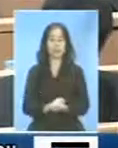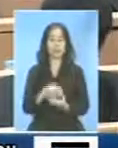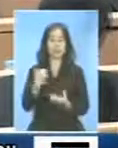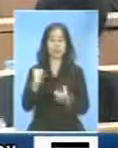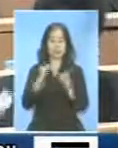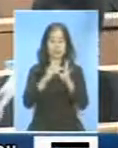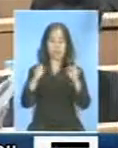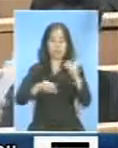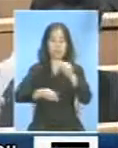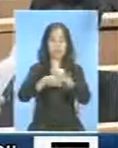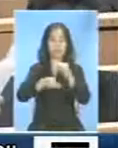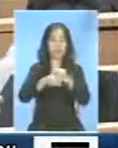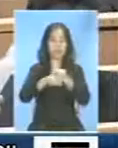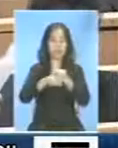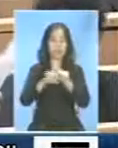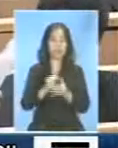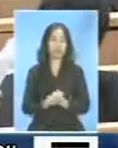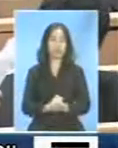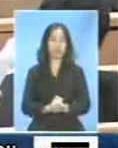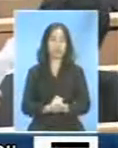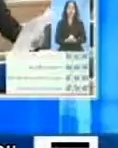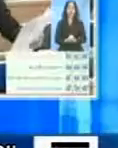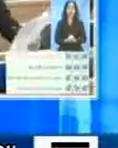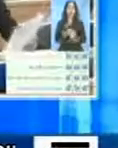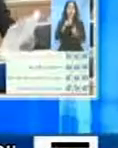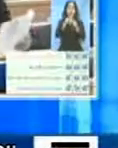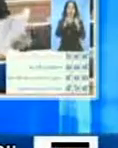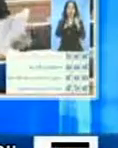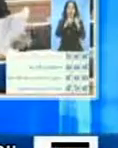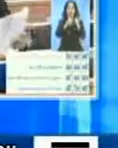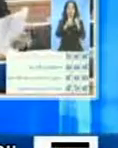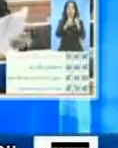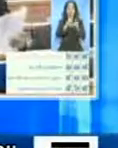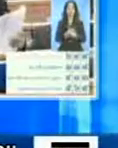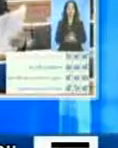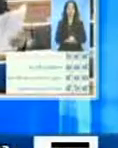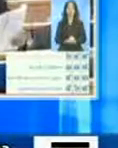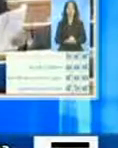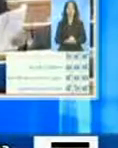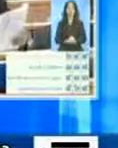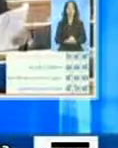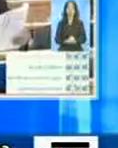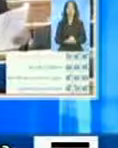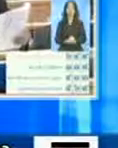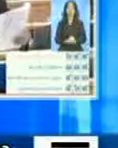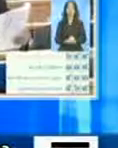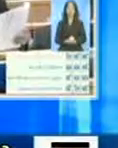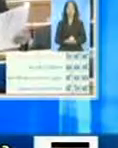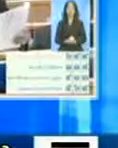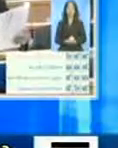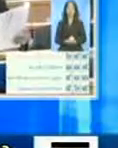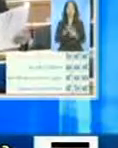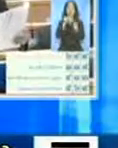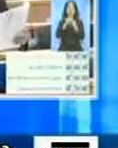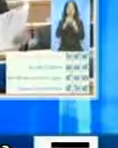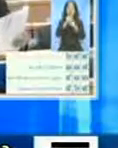อน9:00 นนะฮะ เห็นแบบนี้เนี่ยนะฮะความจริงวุ่นวายนะฮะแต่เราไม่ได้ให้ดูนะครับซึ่งก็แ